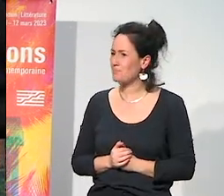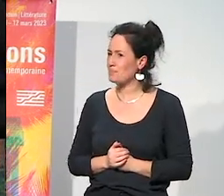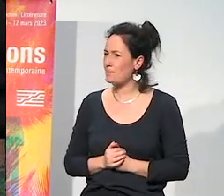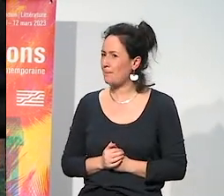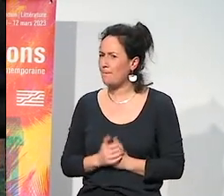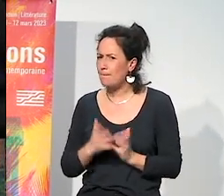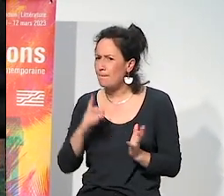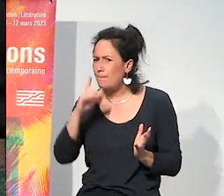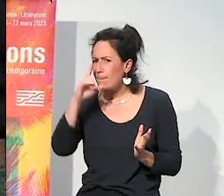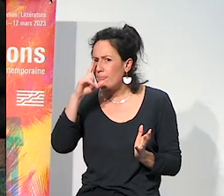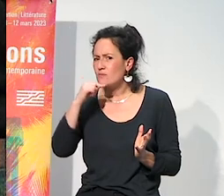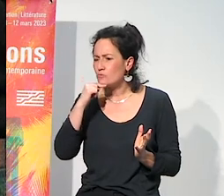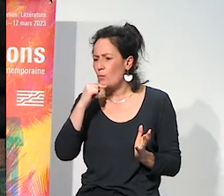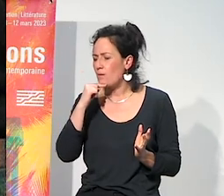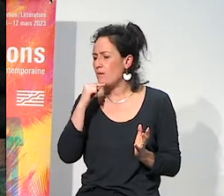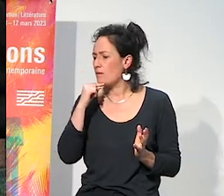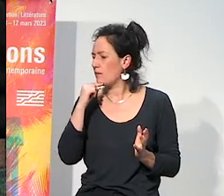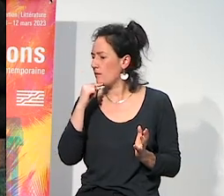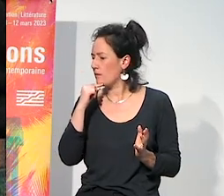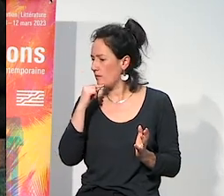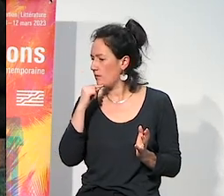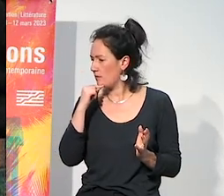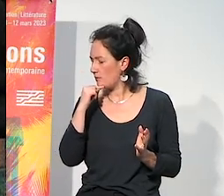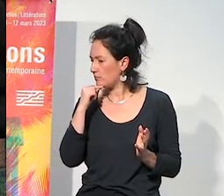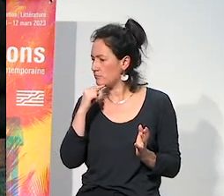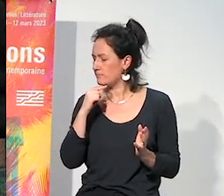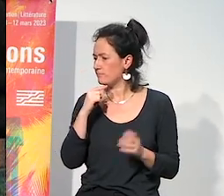Je crois qu'en fait, il y a vraiment un